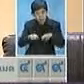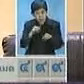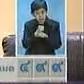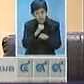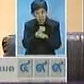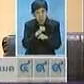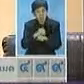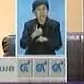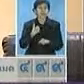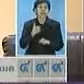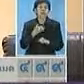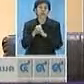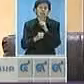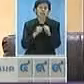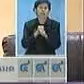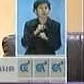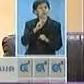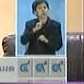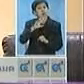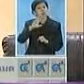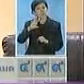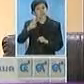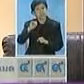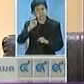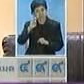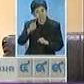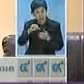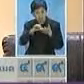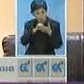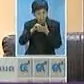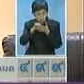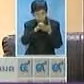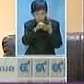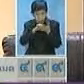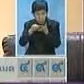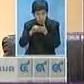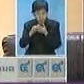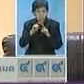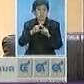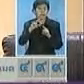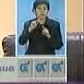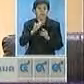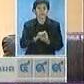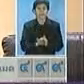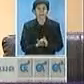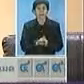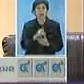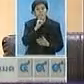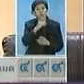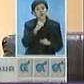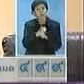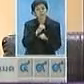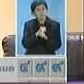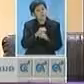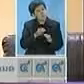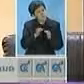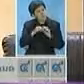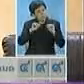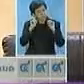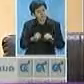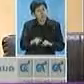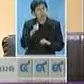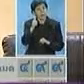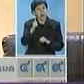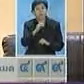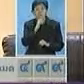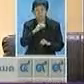แผ่นดินปี2548แก้ไขเพิ่มเติมข้อ30เขาถึงจะอนุมัติให้ได้